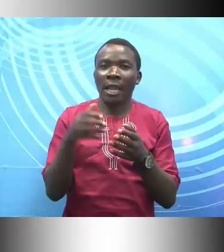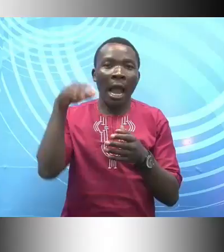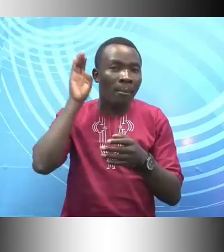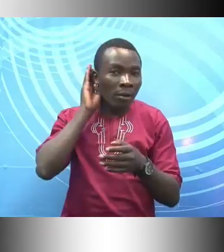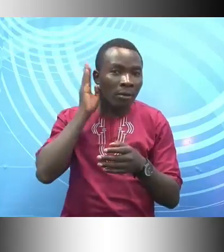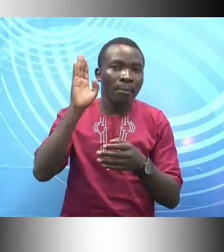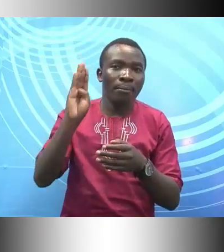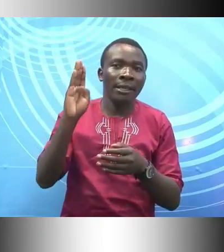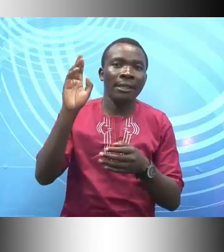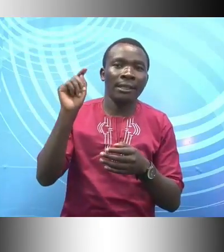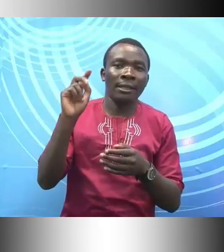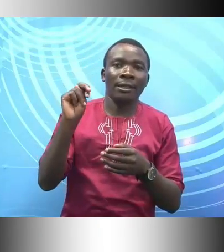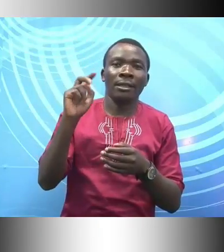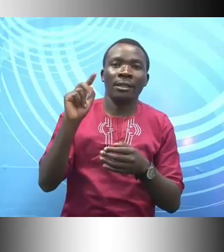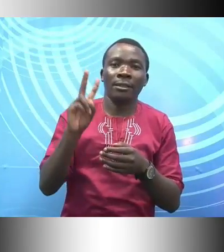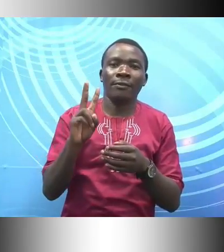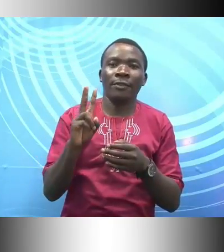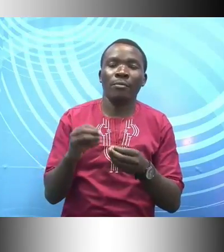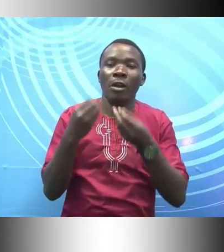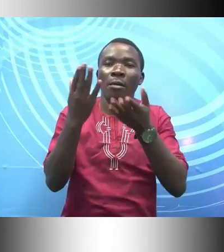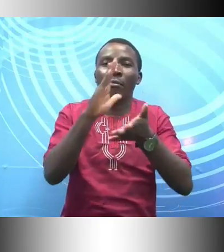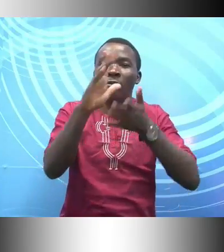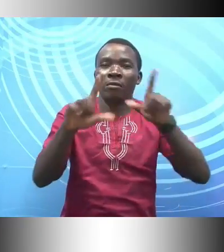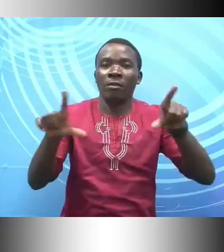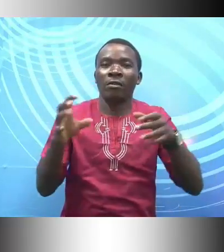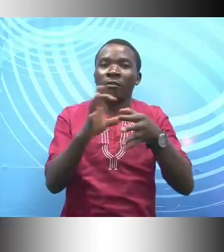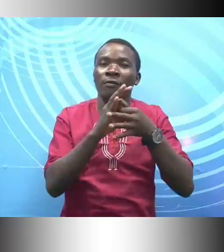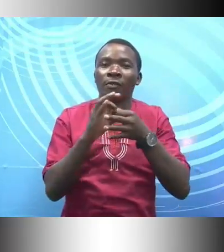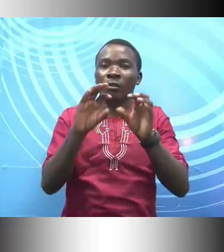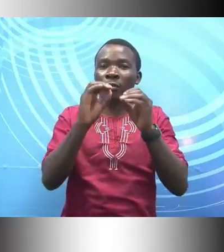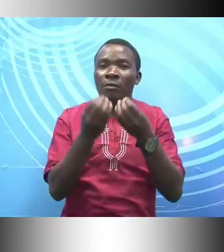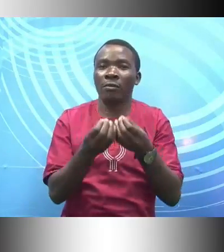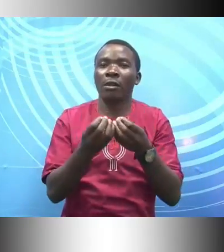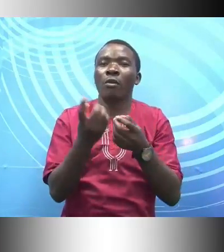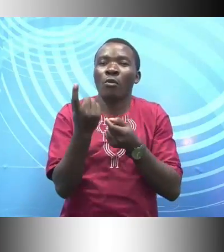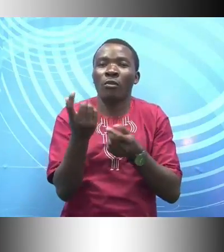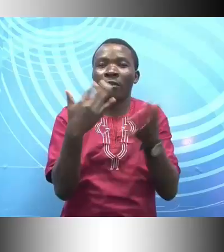Amakuru ya BTN TV yagezweho mu rurimi rw'amarenga ku bufatanye n'umuryango Sowingi Handi